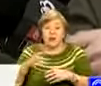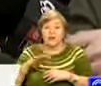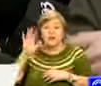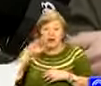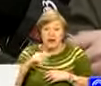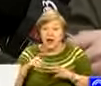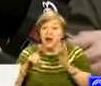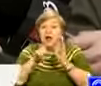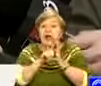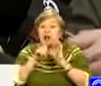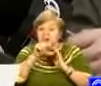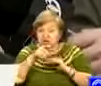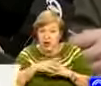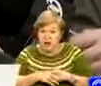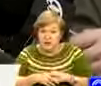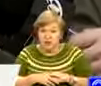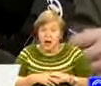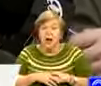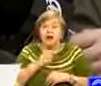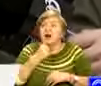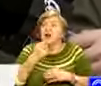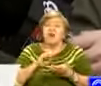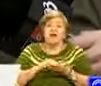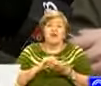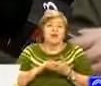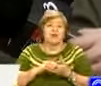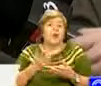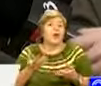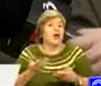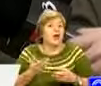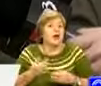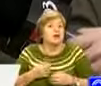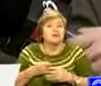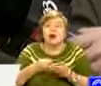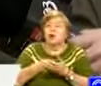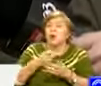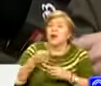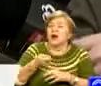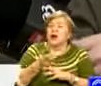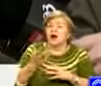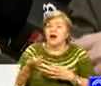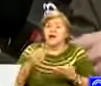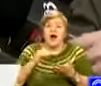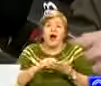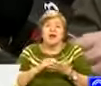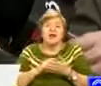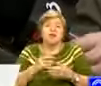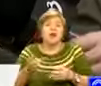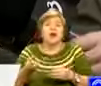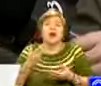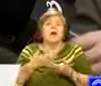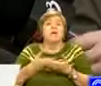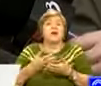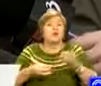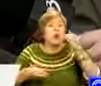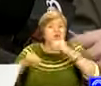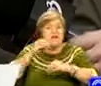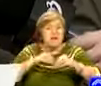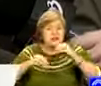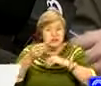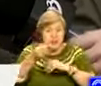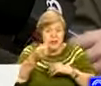offshore. Ok, nu aveai nevoie de ea pentru a face tranzacția Romgaz Exxon, dar ai nevoie de ea pentru a începe investiția, pentru